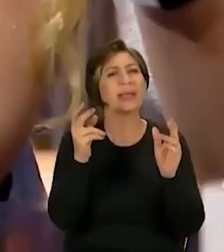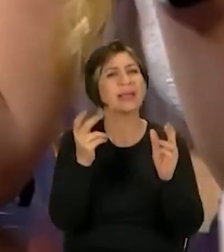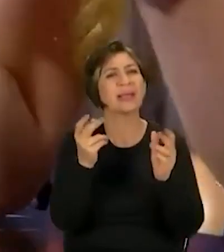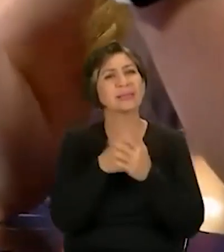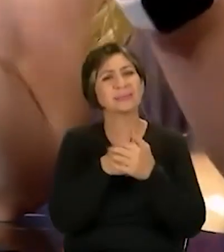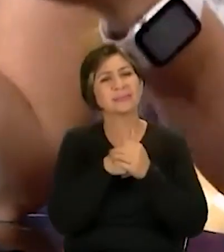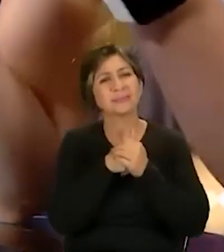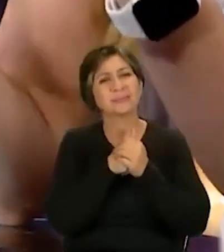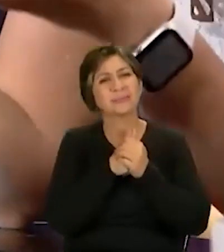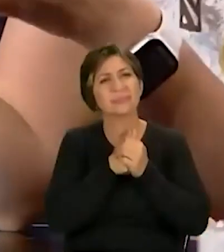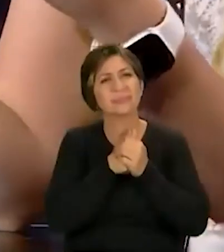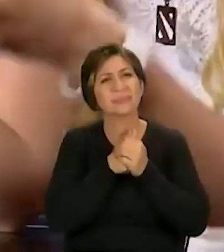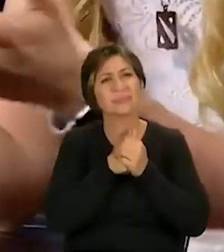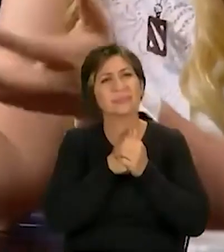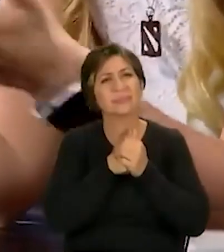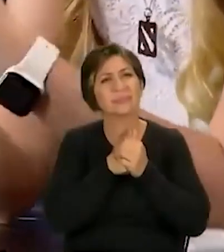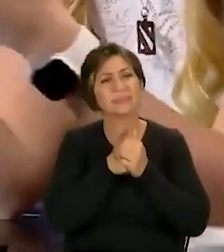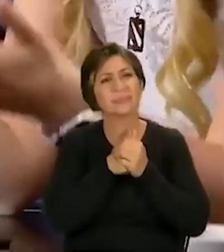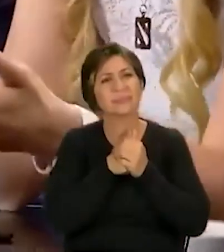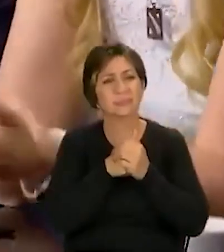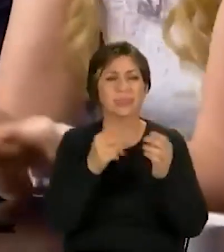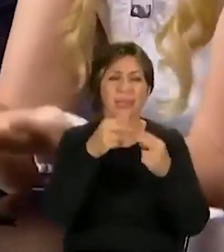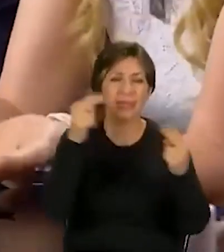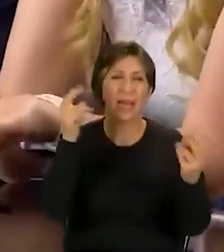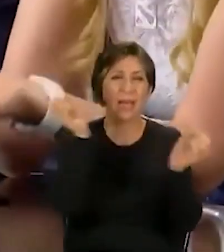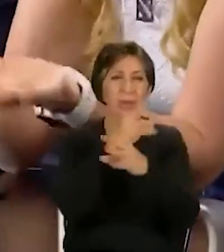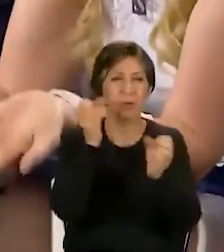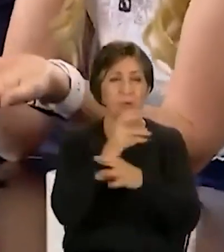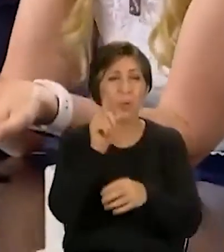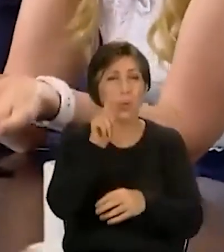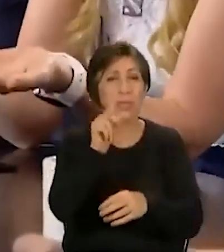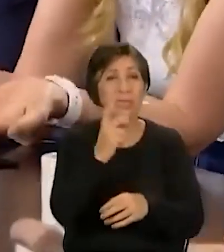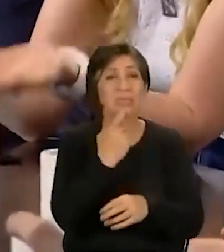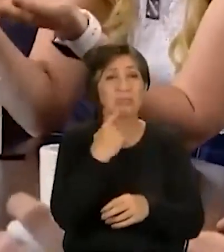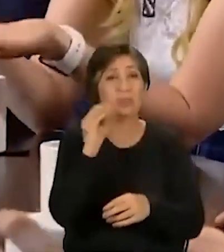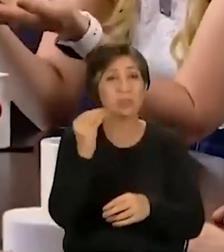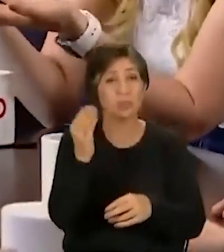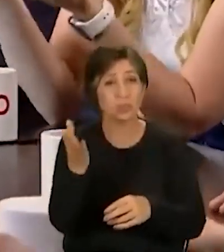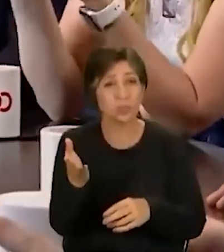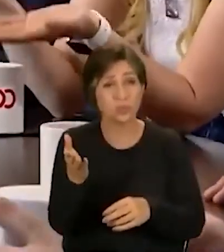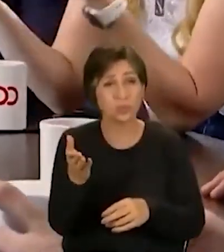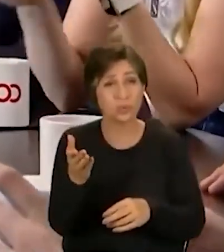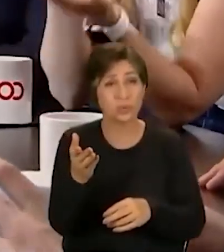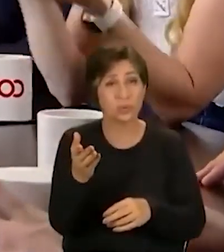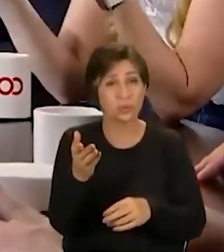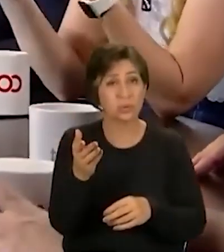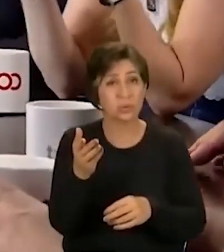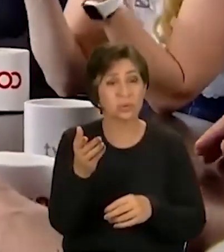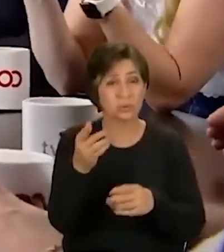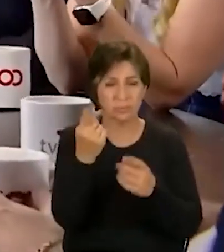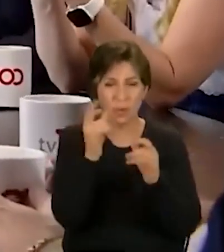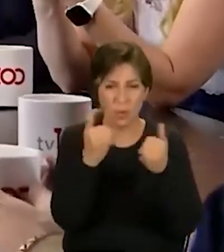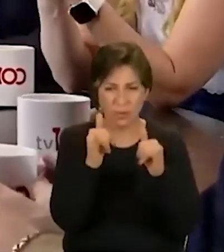söyleyeyim Indian yerli hikayelerini falan yolluyor Polonyalı çocuğa. 12 yaşında bir çocuk, yani ufacık bir